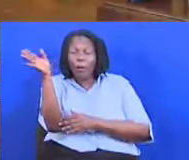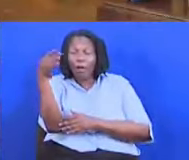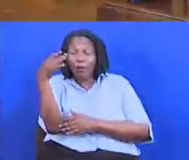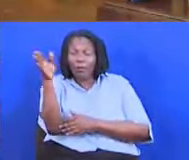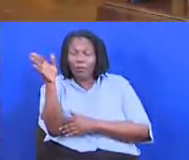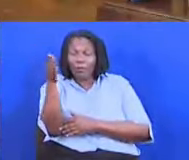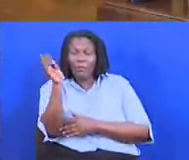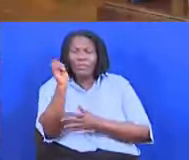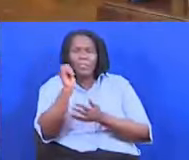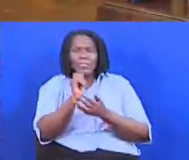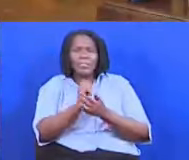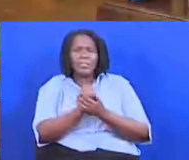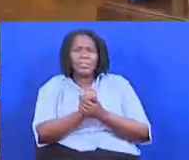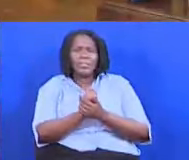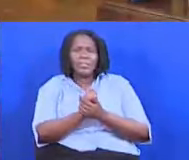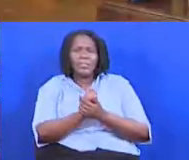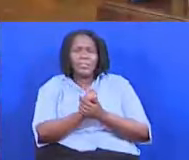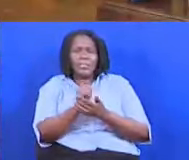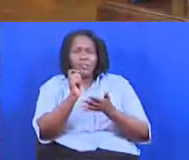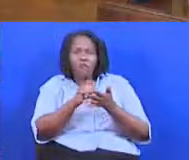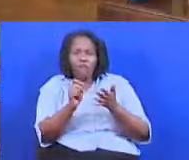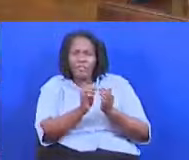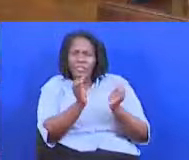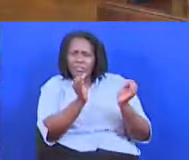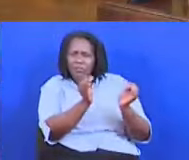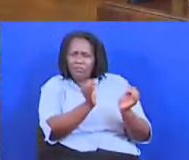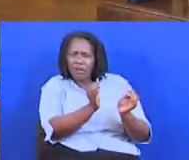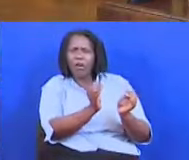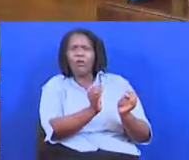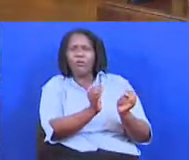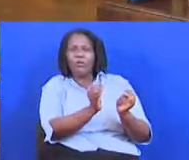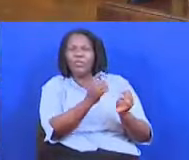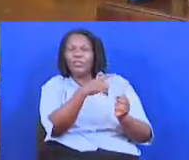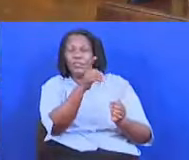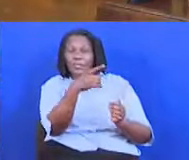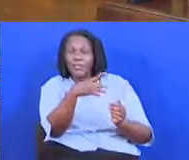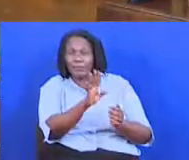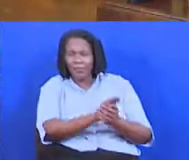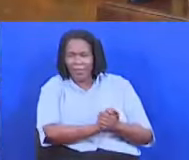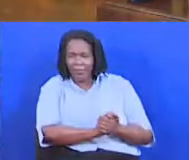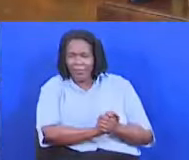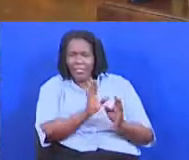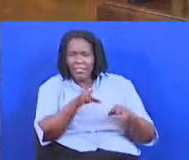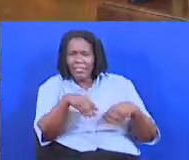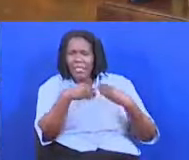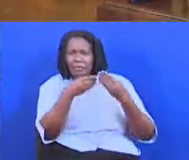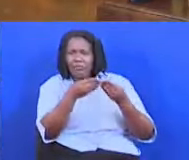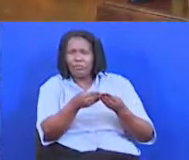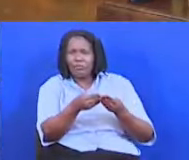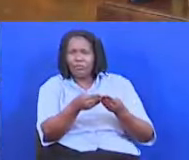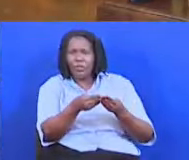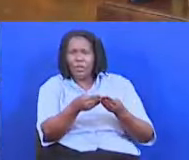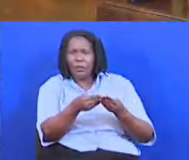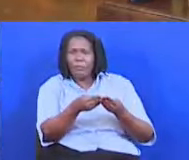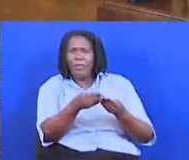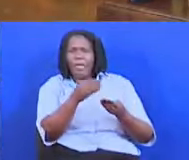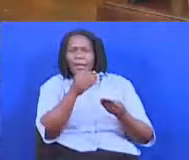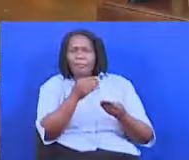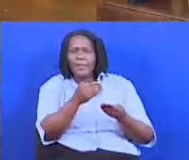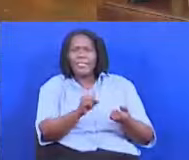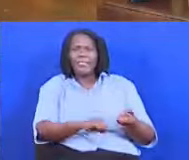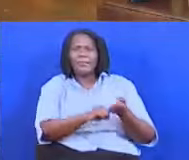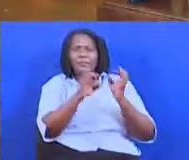wizara ama serikali, mnahakikishaje zinaweza kutoa hiyo huduma kwa wakati kwa watu wanaoomba uko Zanzibar?